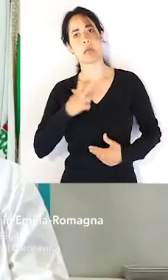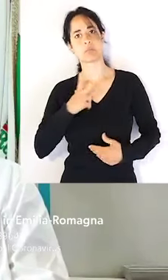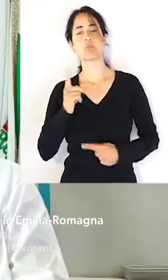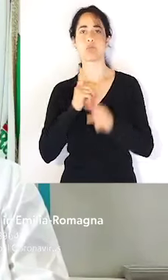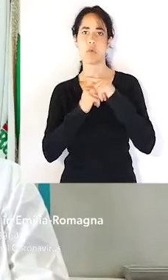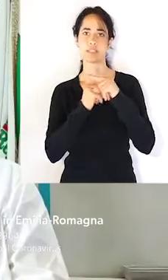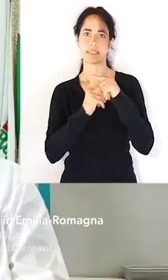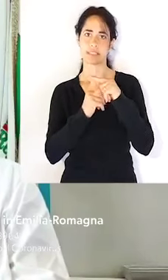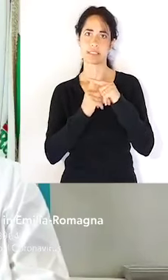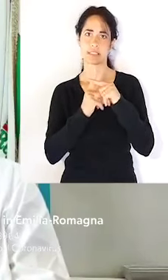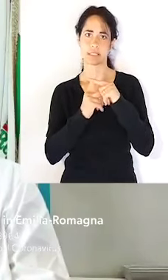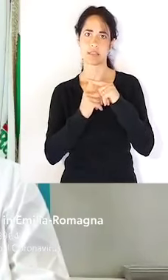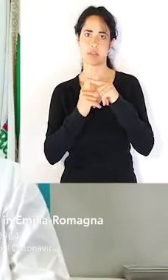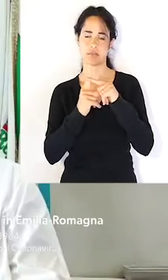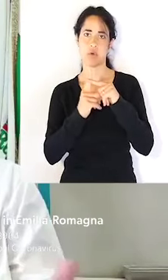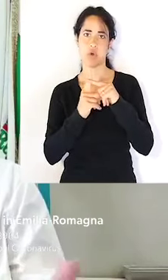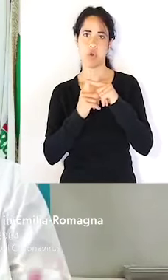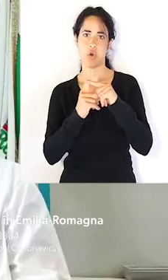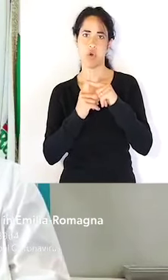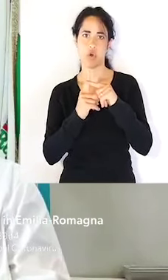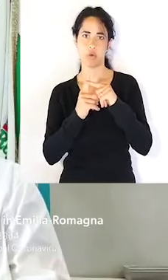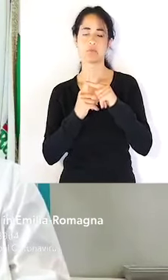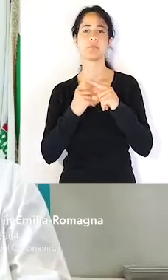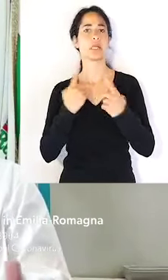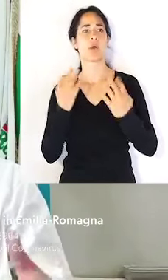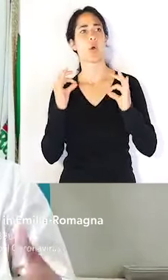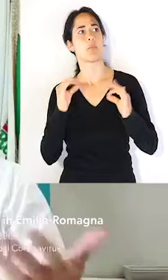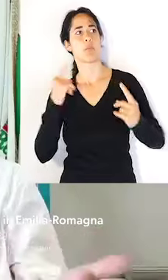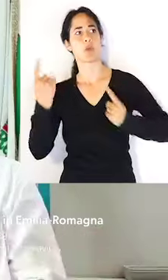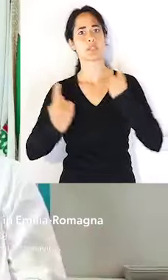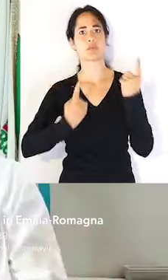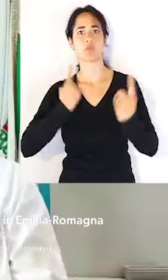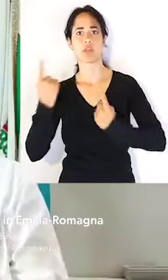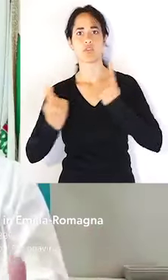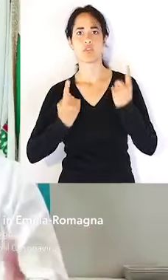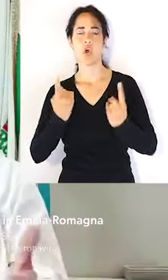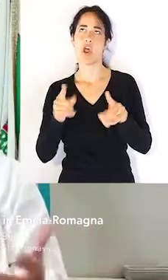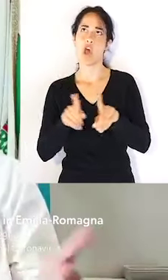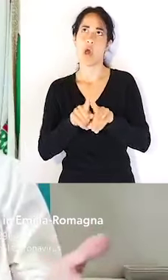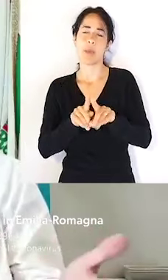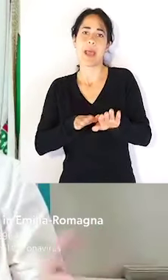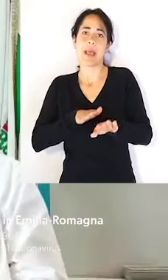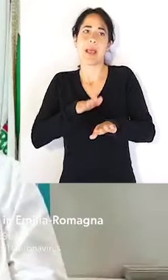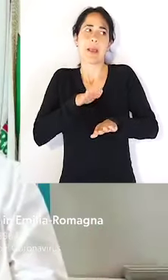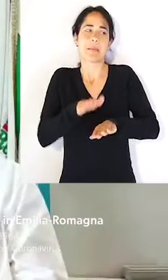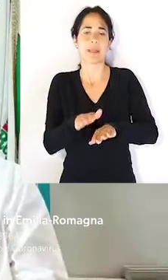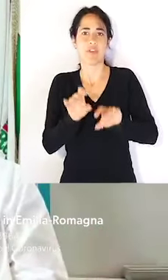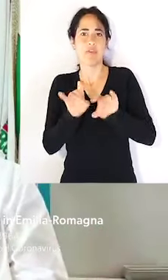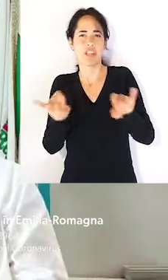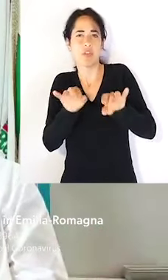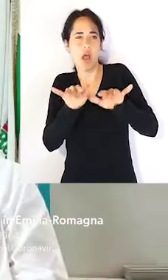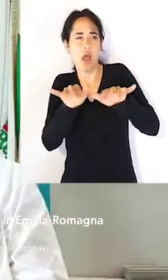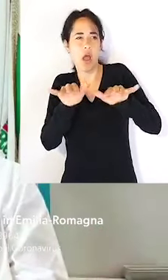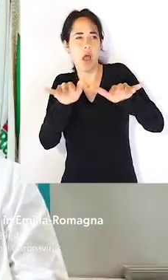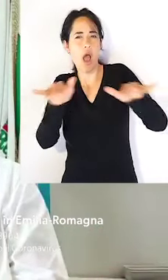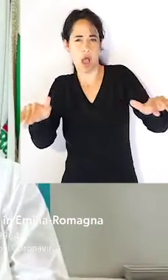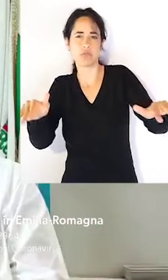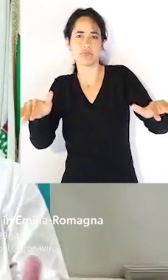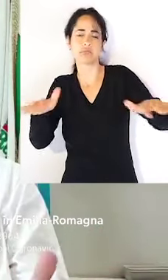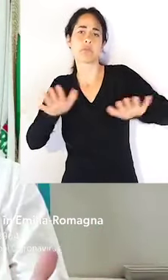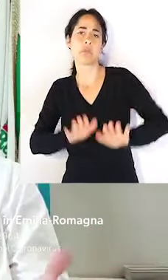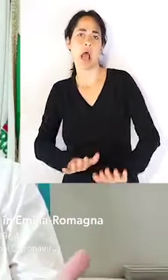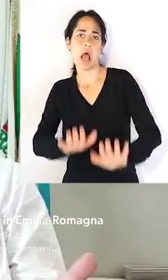favorevole per quello che riguarda la nostra, diciamo così, il passo con cui il virus si